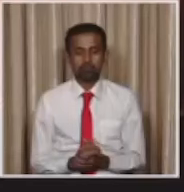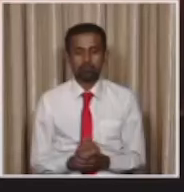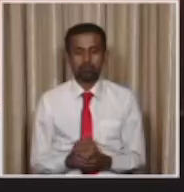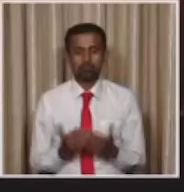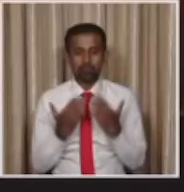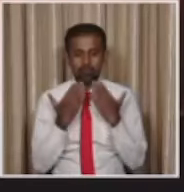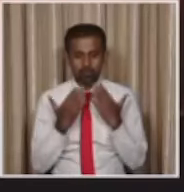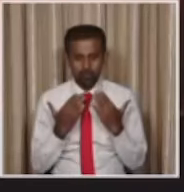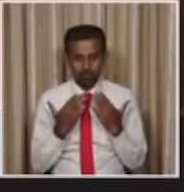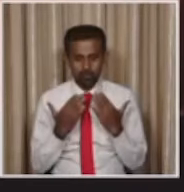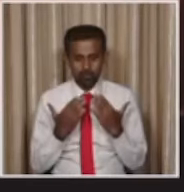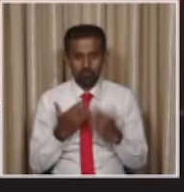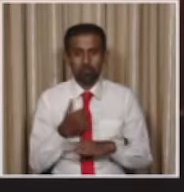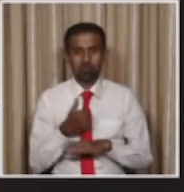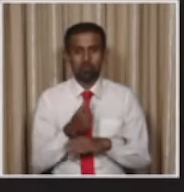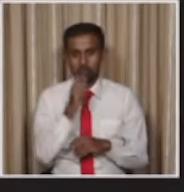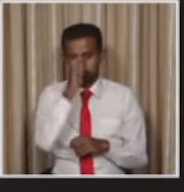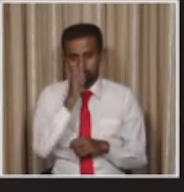Seniman Tritumani.